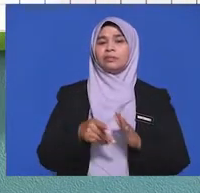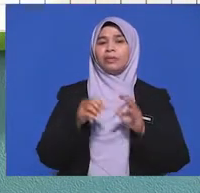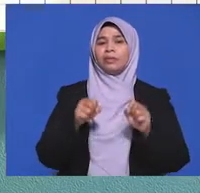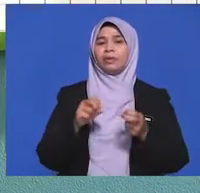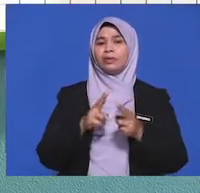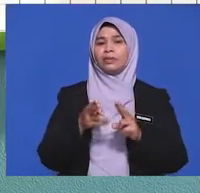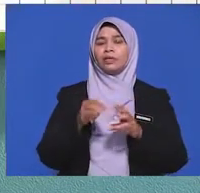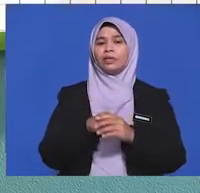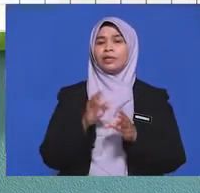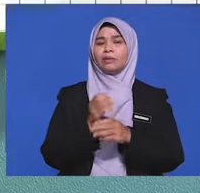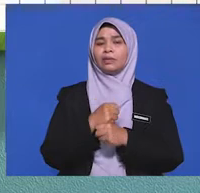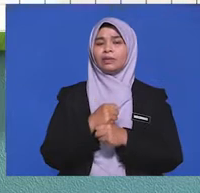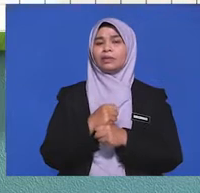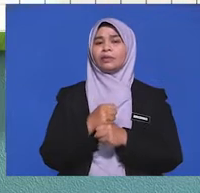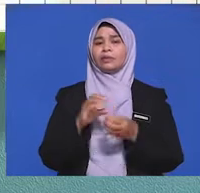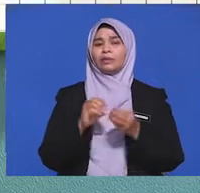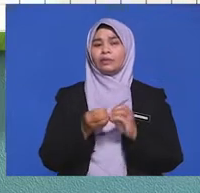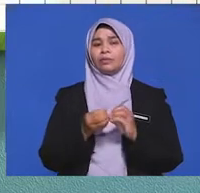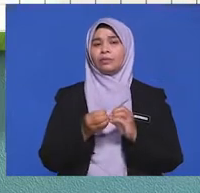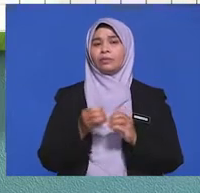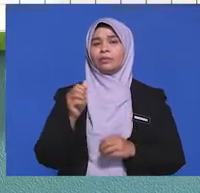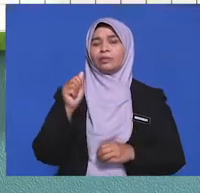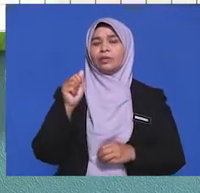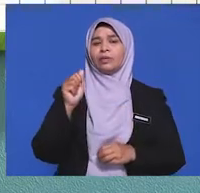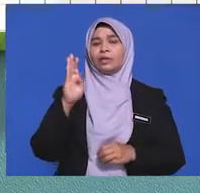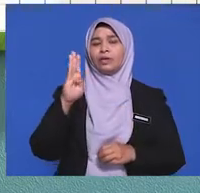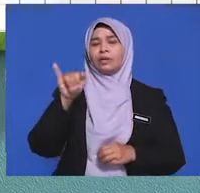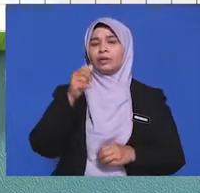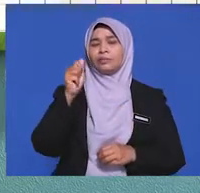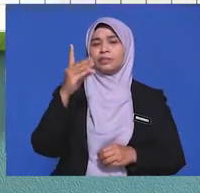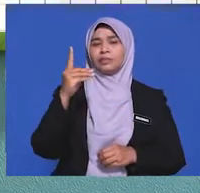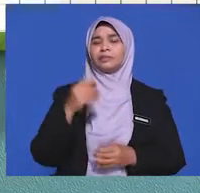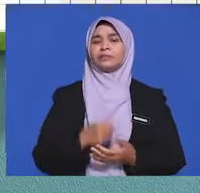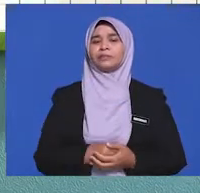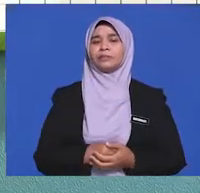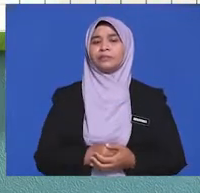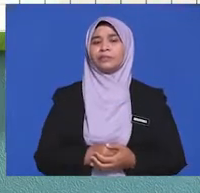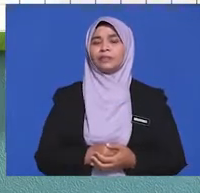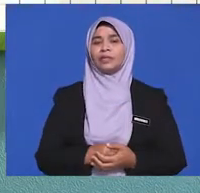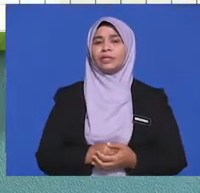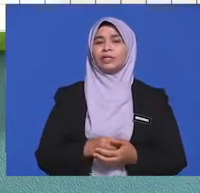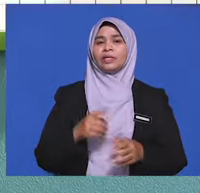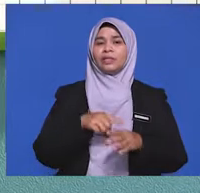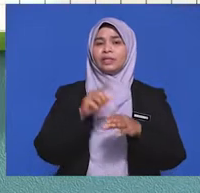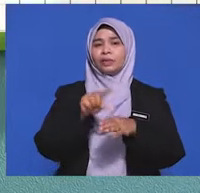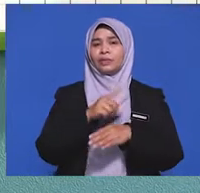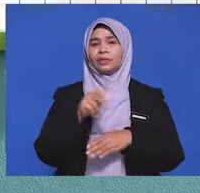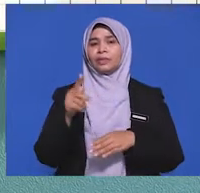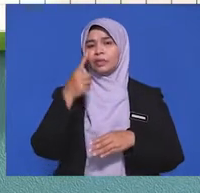nombor, abjad atau string. Case